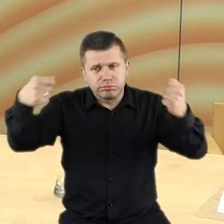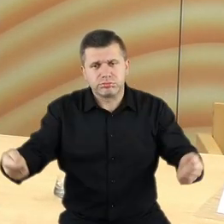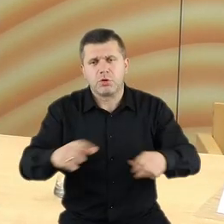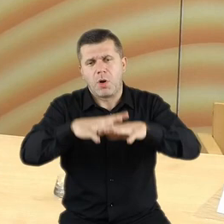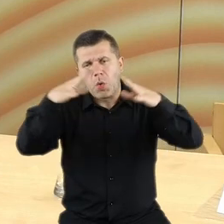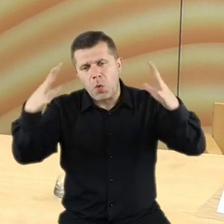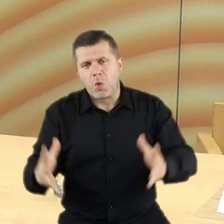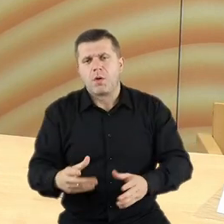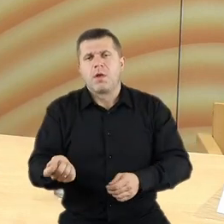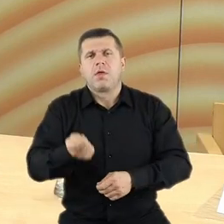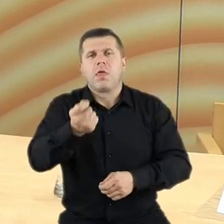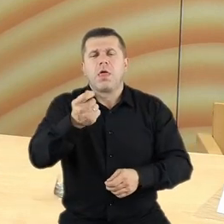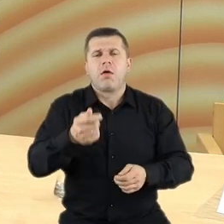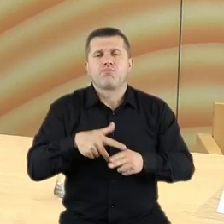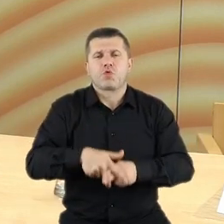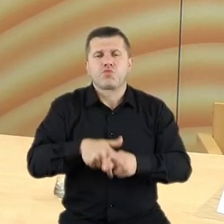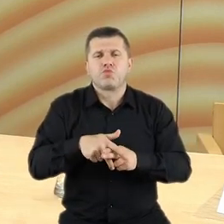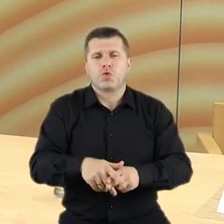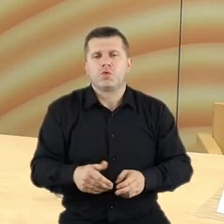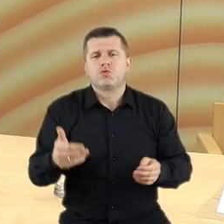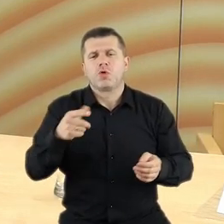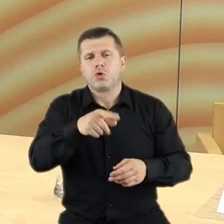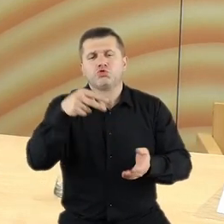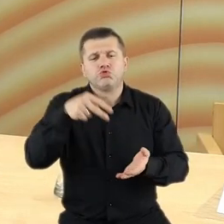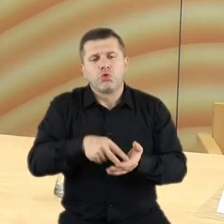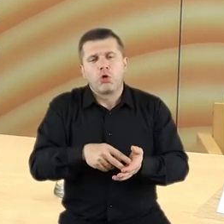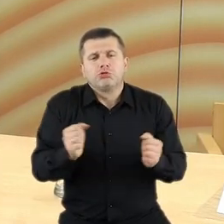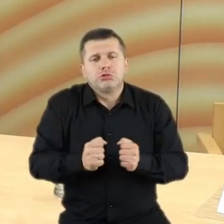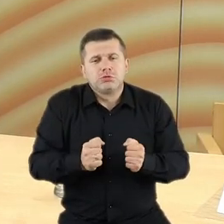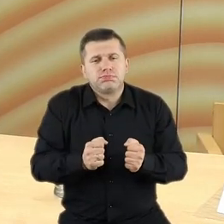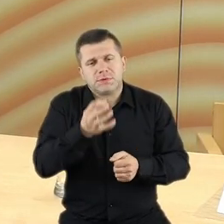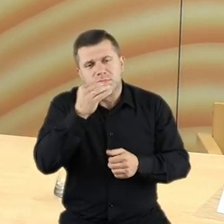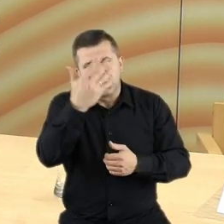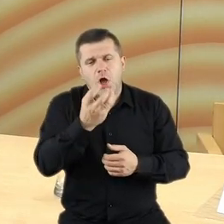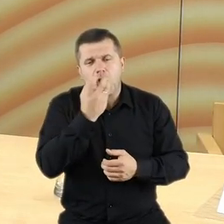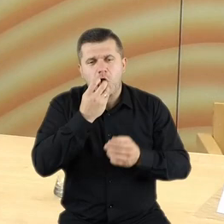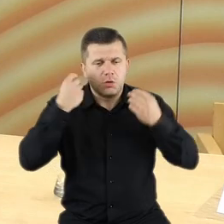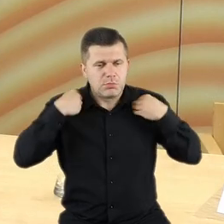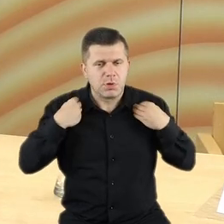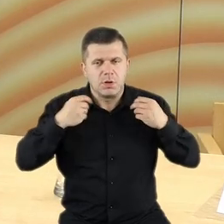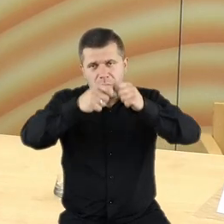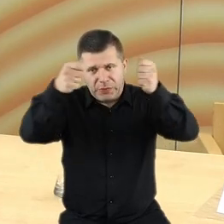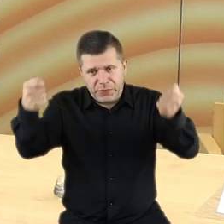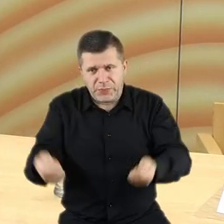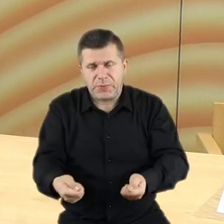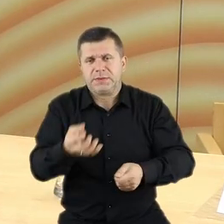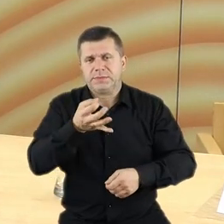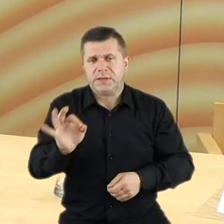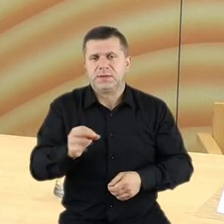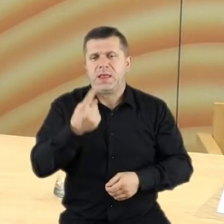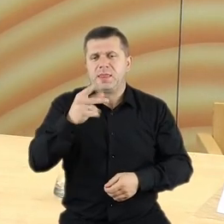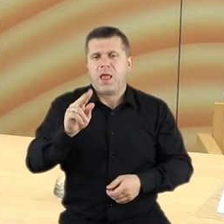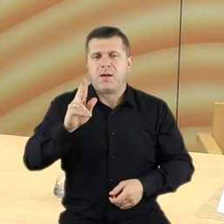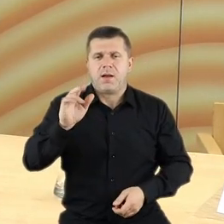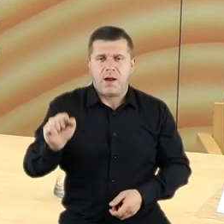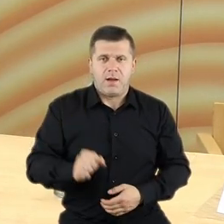gospodarz i trzeba i Ten koń tam stał było zimno to trzeba go było przykryć No to był przykryty taką der.com to